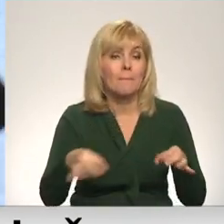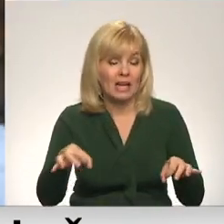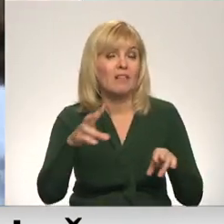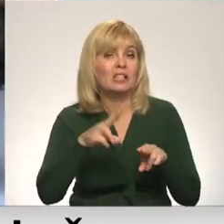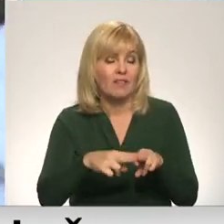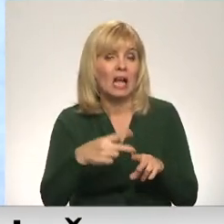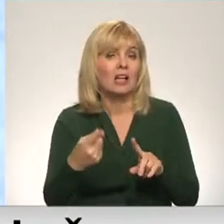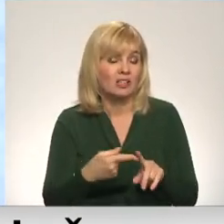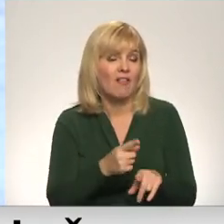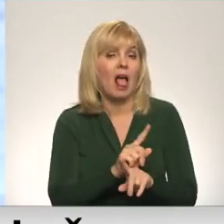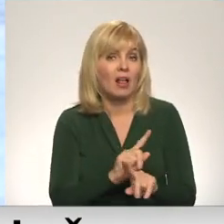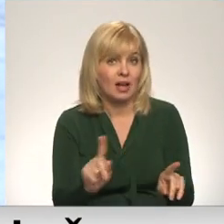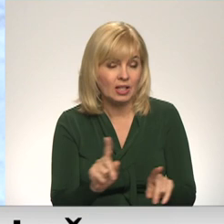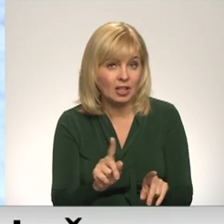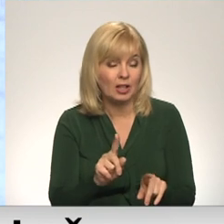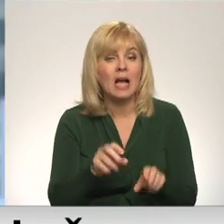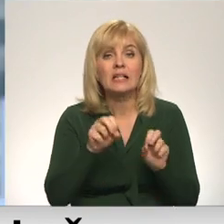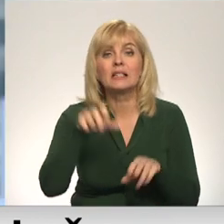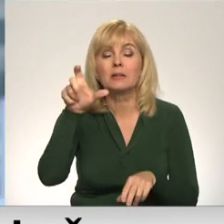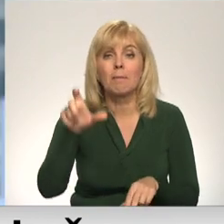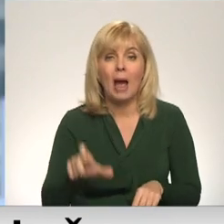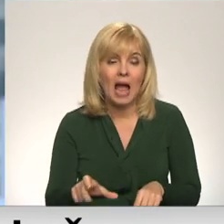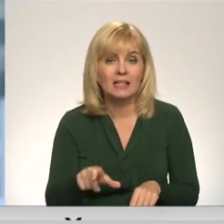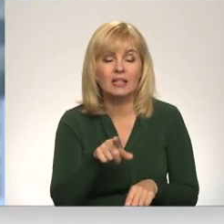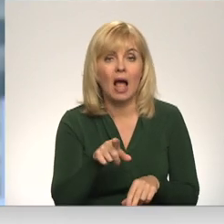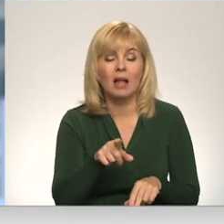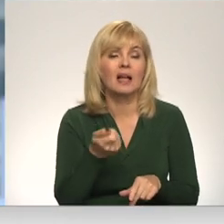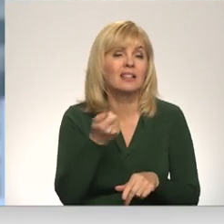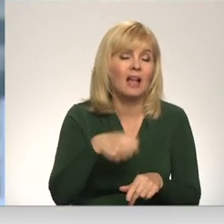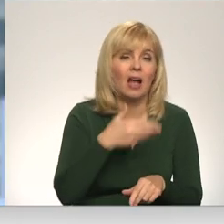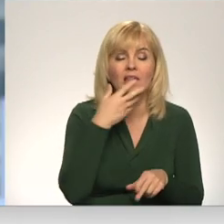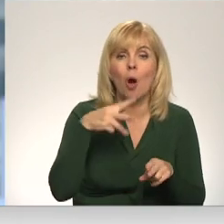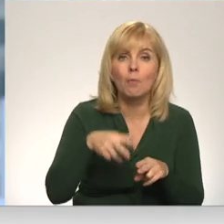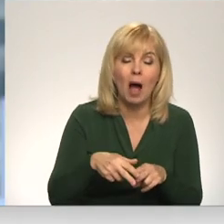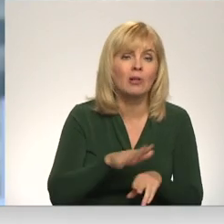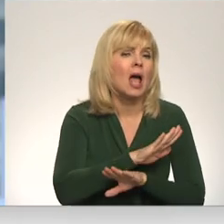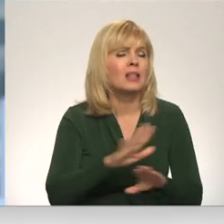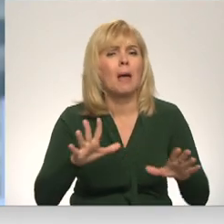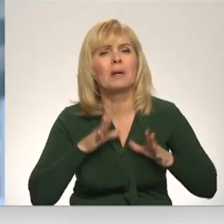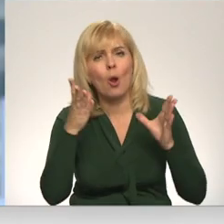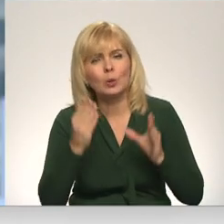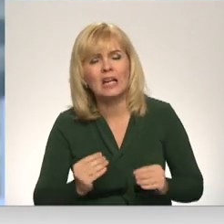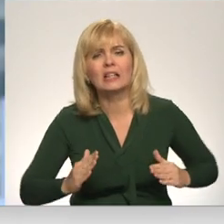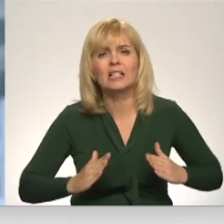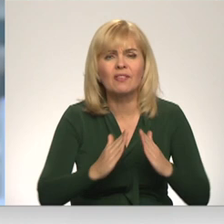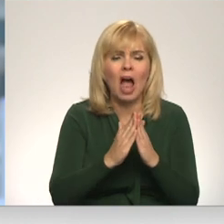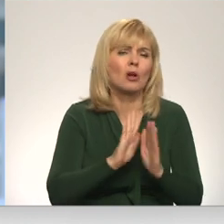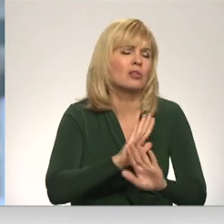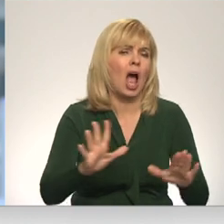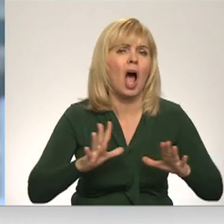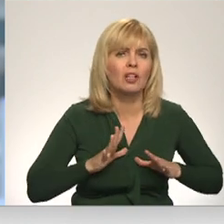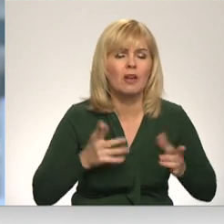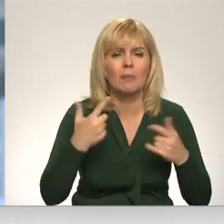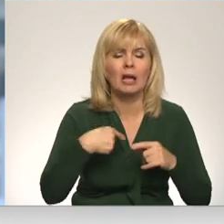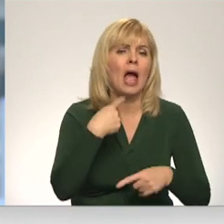brīvas. Kinologa darbs praktiski viņš netiek pārtraukts ne brīvdienās, ne svētku dienās, ne atvaļinājuma laikā.